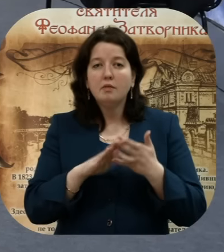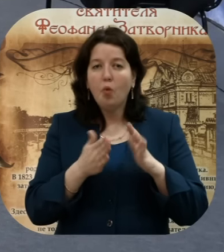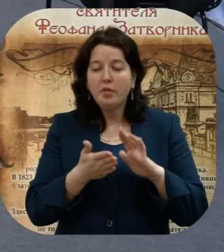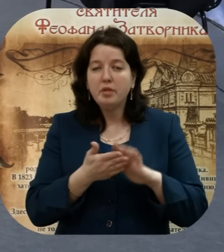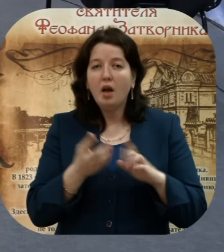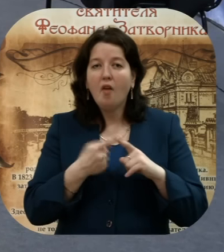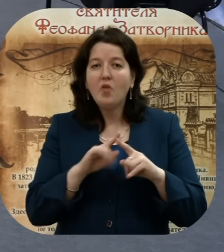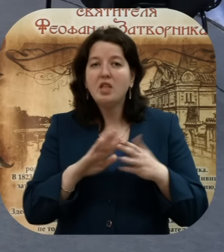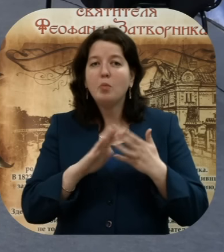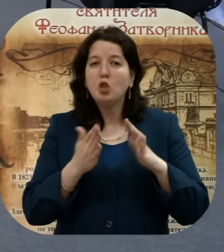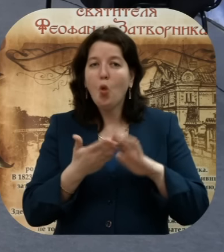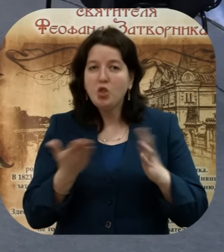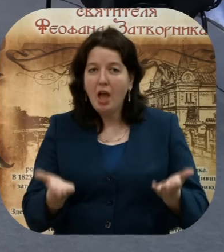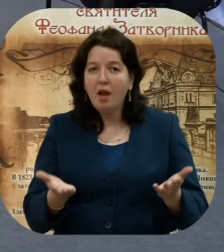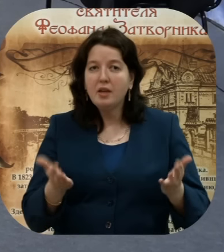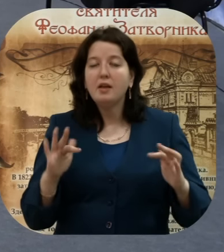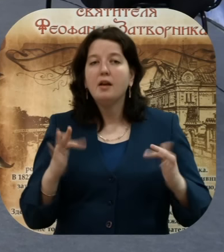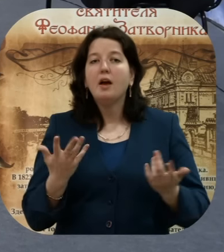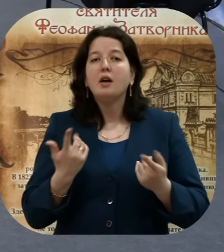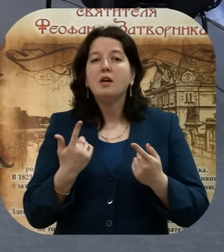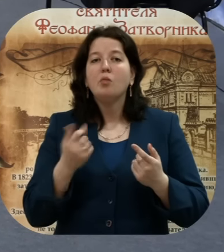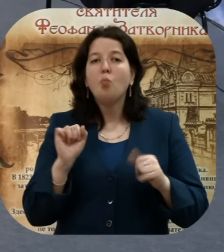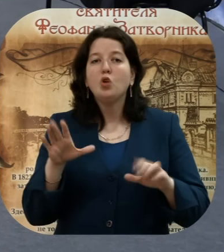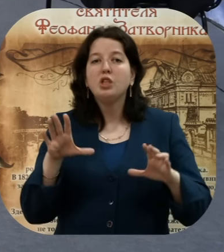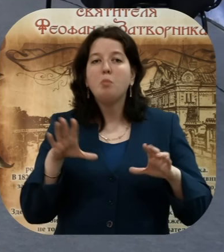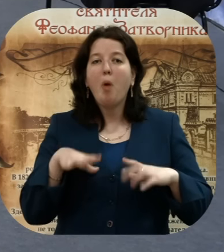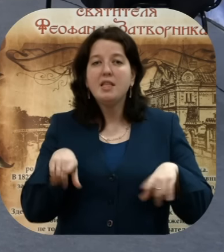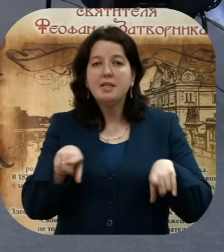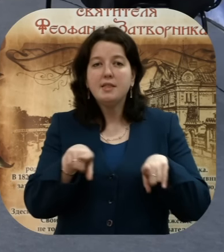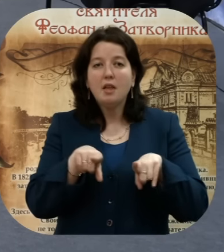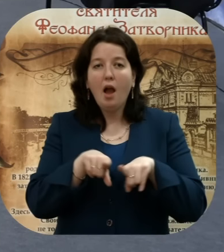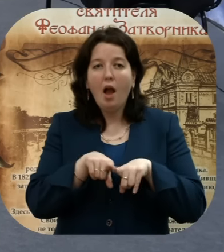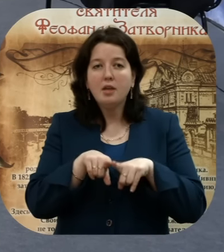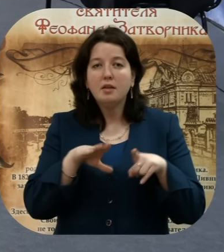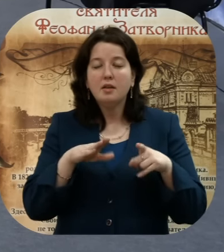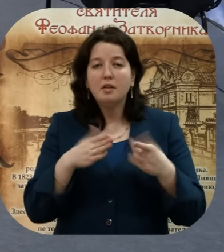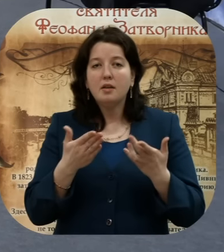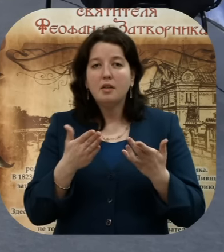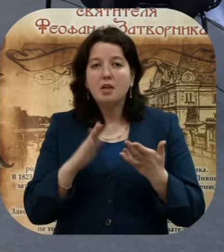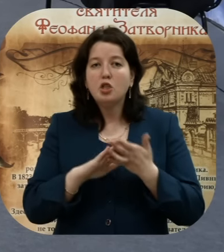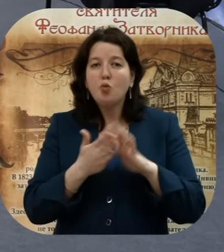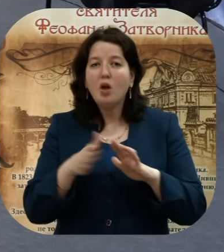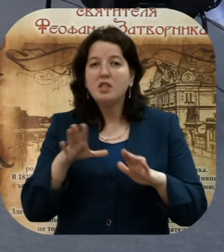данном случае, поэтому, может быть, такая практика была бы наиболее